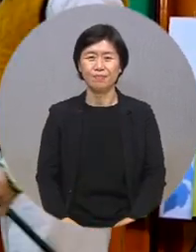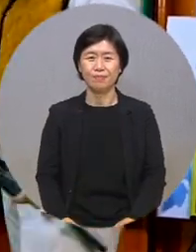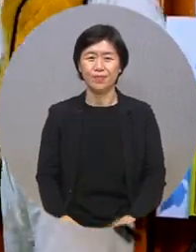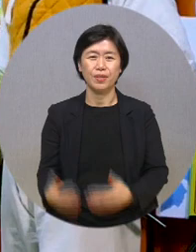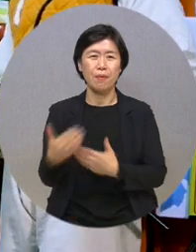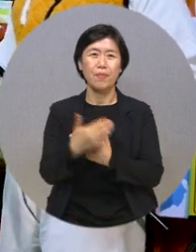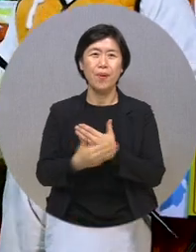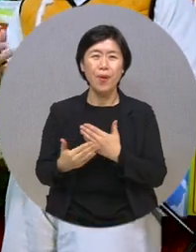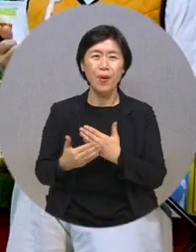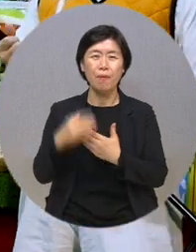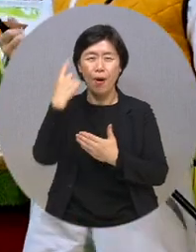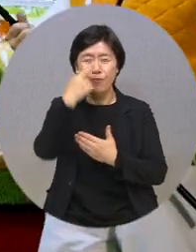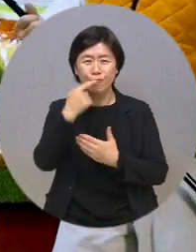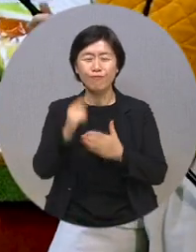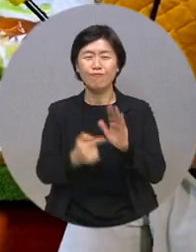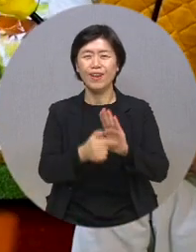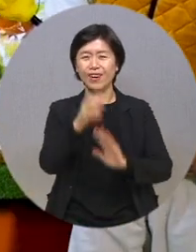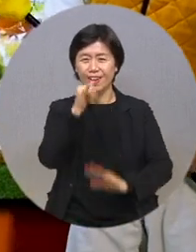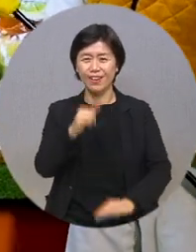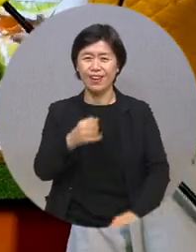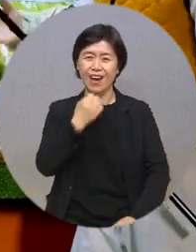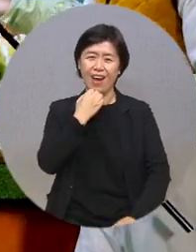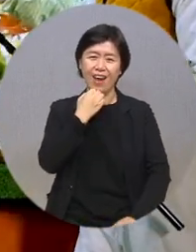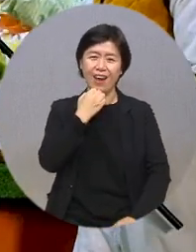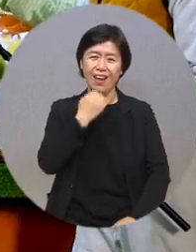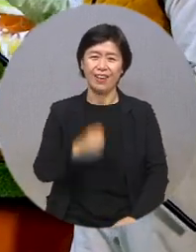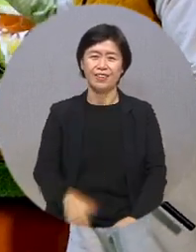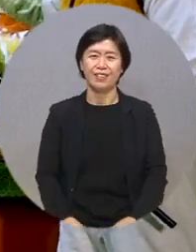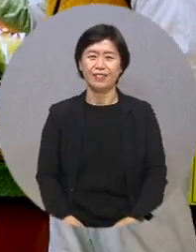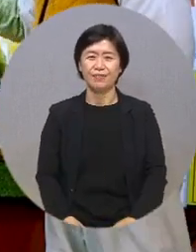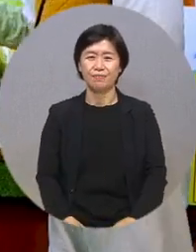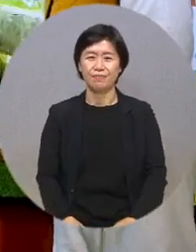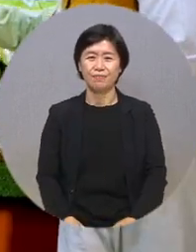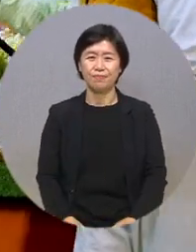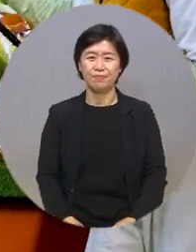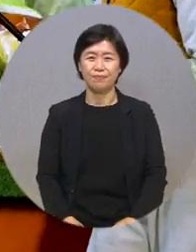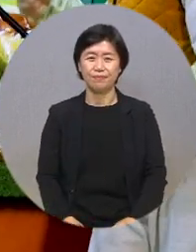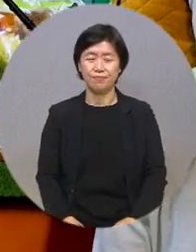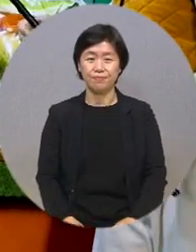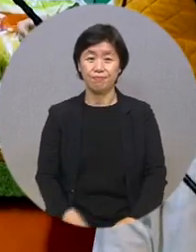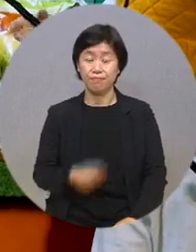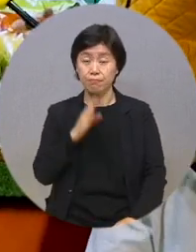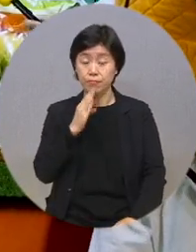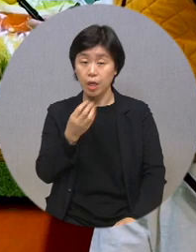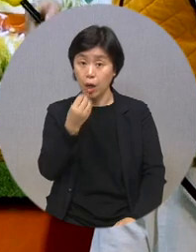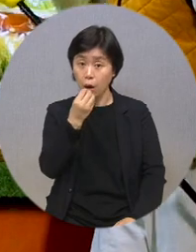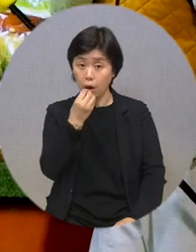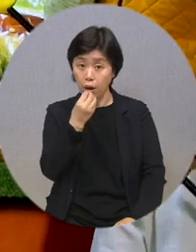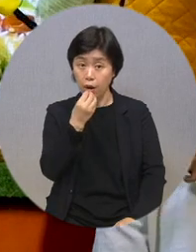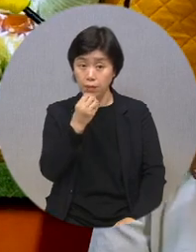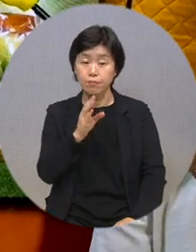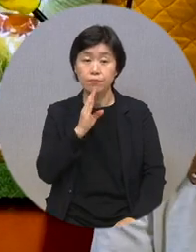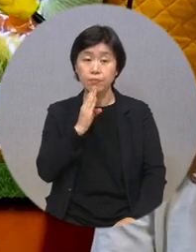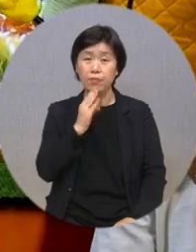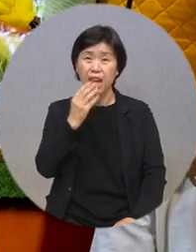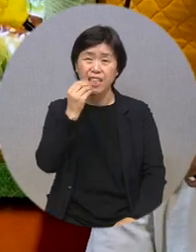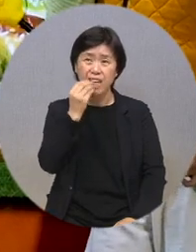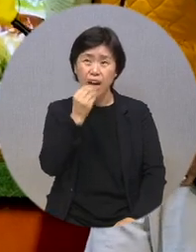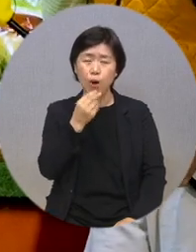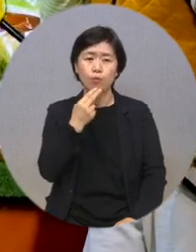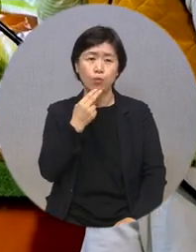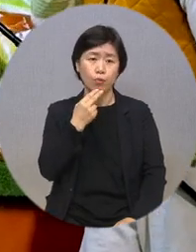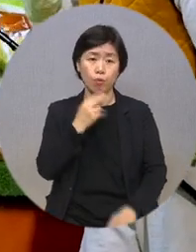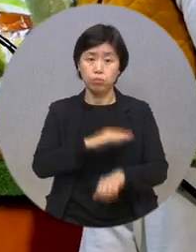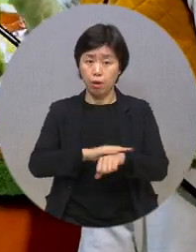표현해 주셨어, 우리 오빠가. 야, 고흥 엄청 살아간다. 아주 아주. 야, 근데 진짜 먹어보니까요, 어. 입에 잘 붙지도 않고 아우.